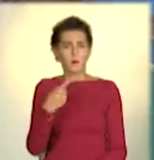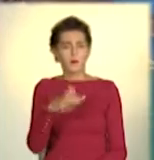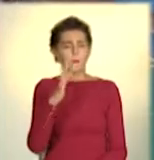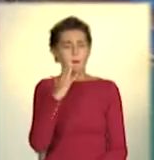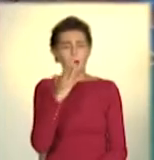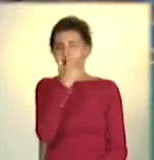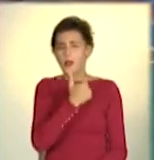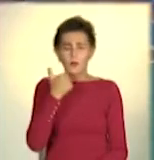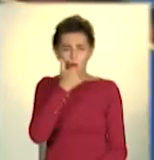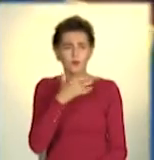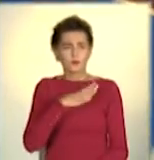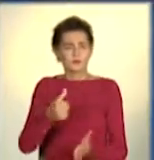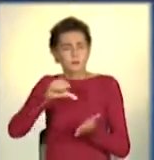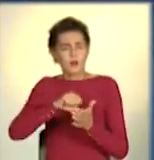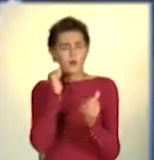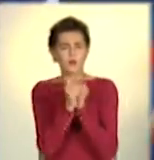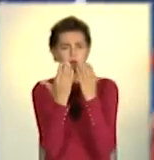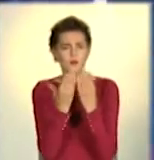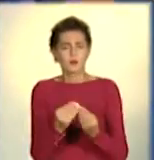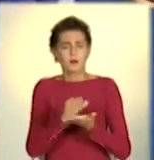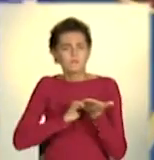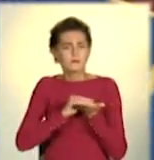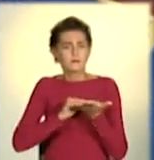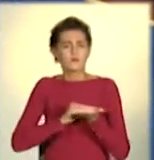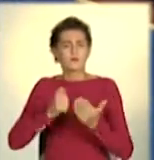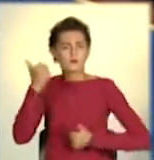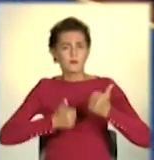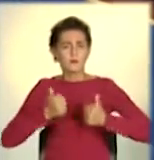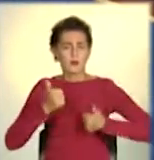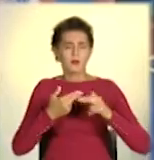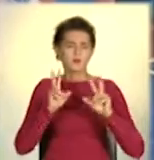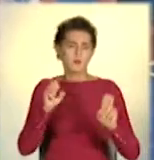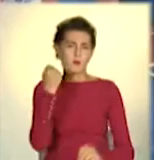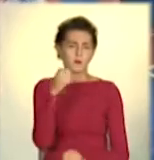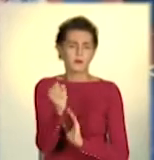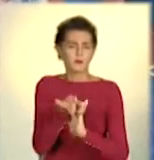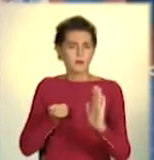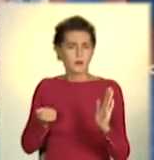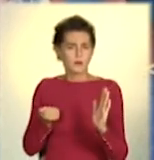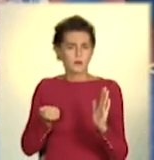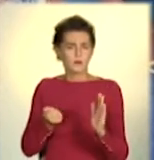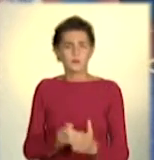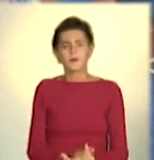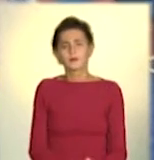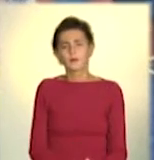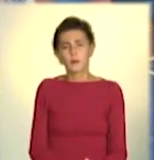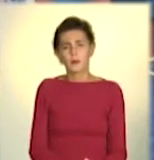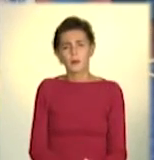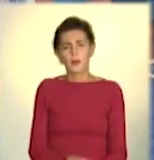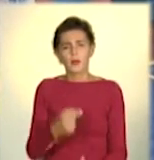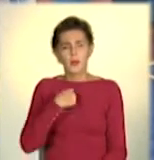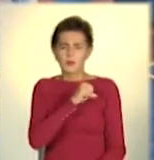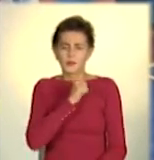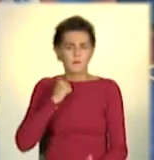років. Щоденні тренування привели хлопця і до найзаповітнішої перемоги. Найбільше я дорожу соревнованнями